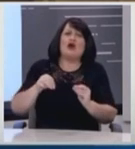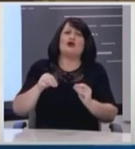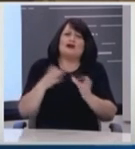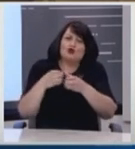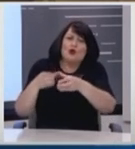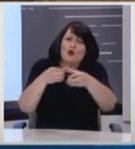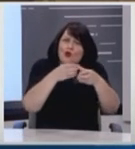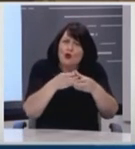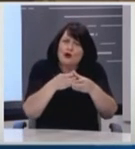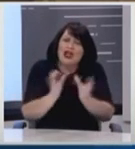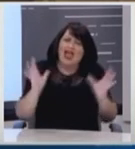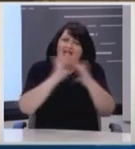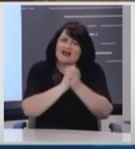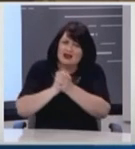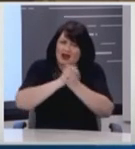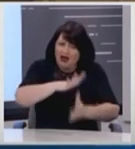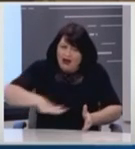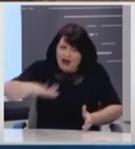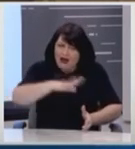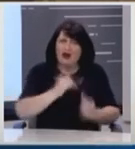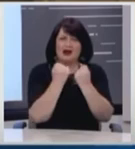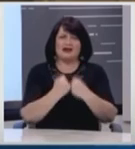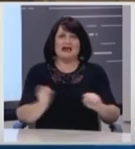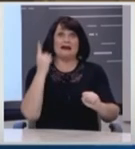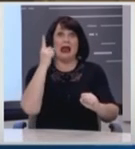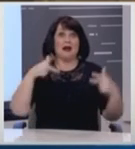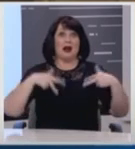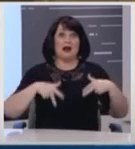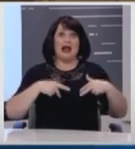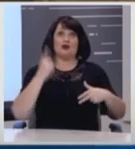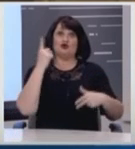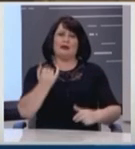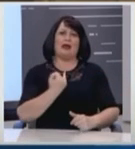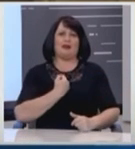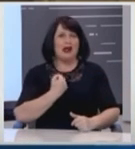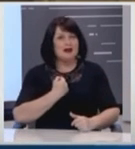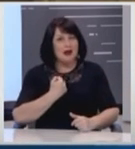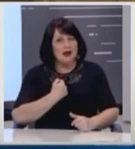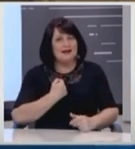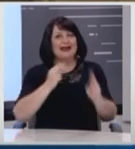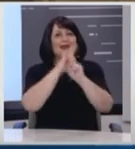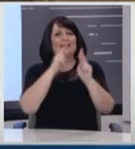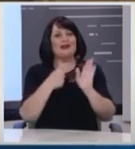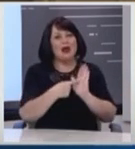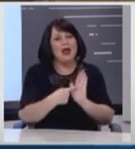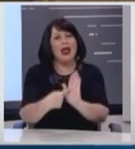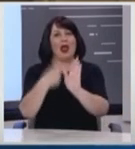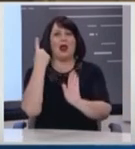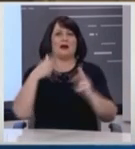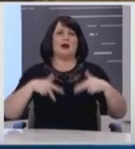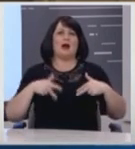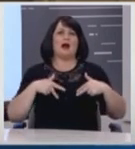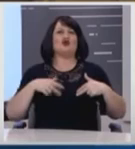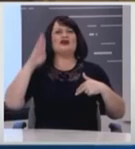ενιαία, ανεξάρτητη, με μια και μόνη κυριαρχία, μια ηθαγένεια και διεθνή προσωπικότητα, χωρίς